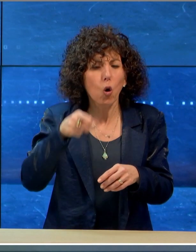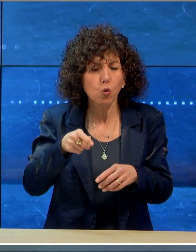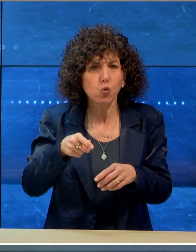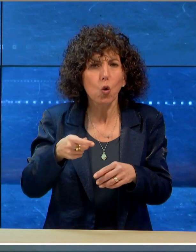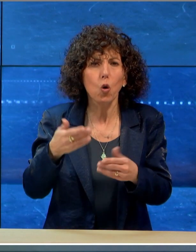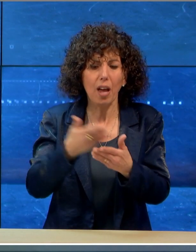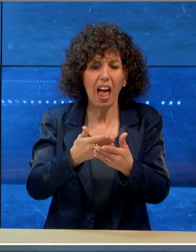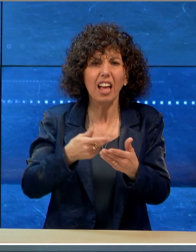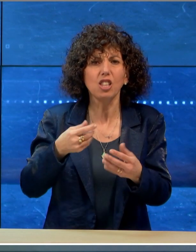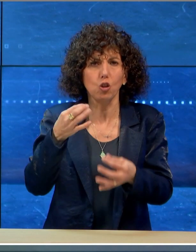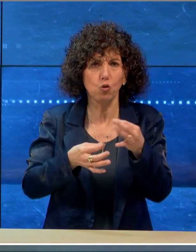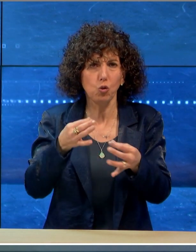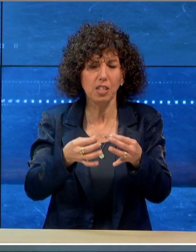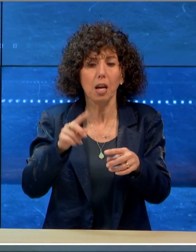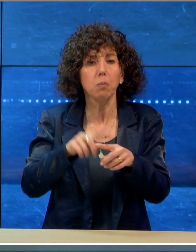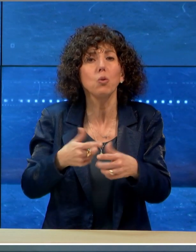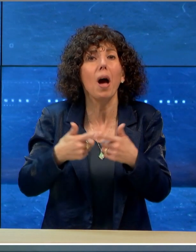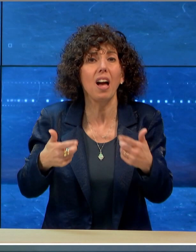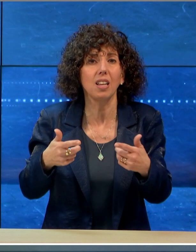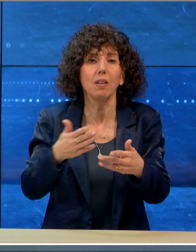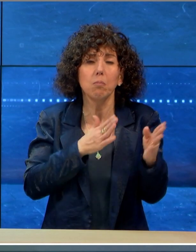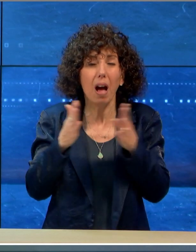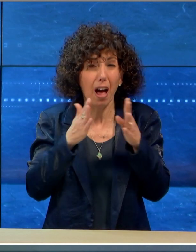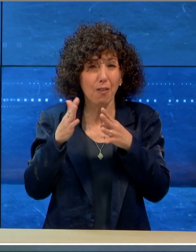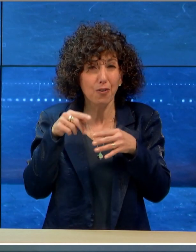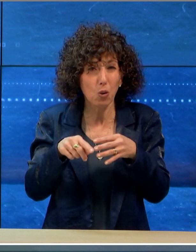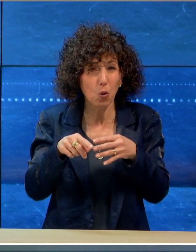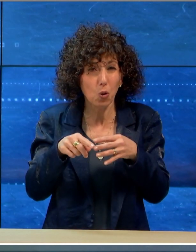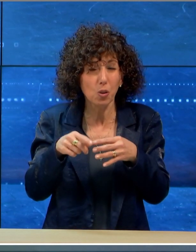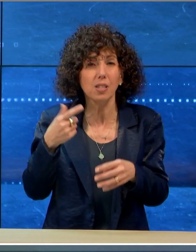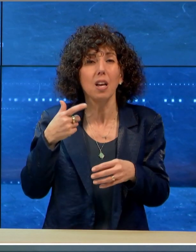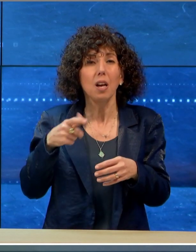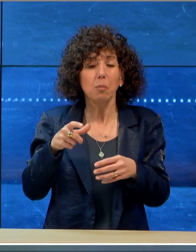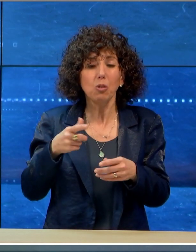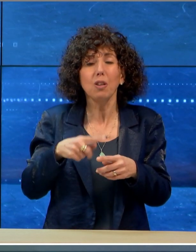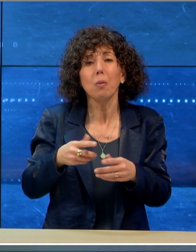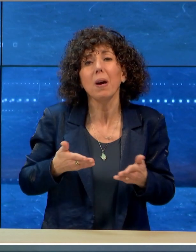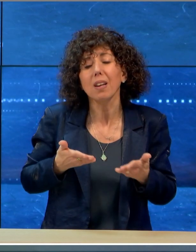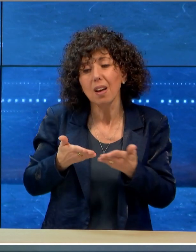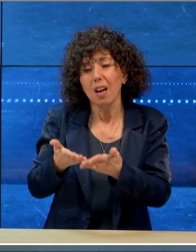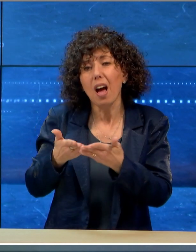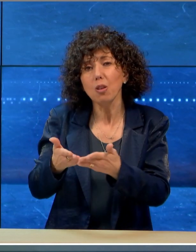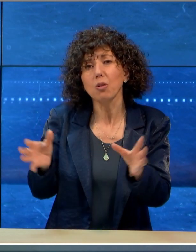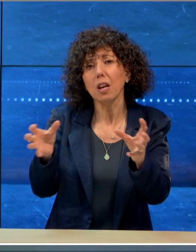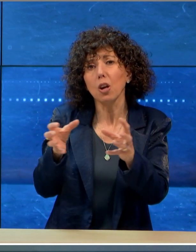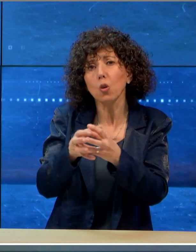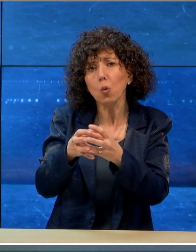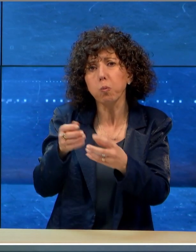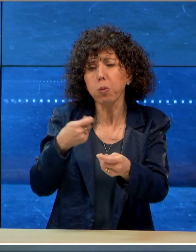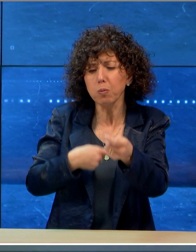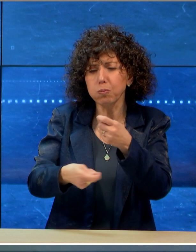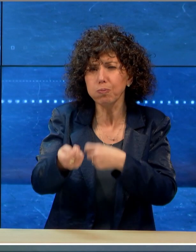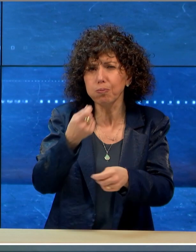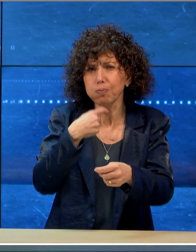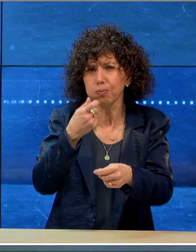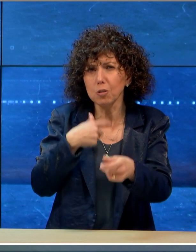giudiziari Con l'aggravante mafiosa per aver agevolato un gruppo di narcotrafficanti